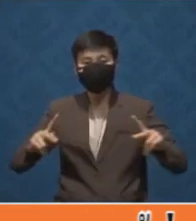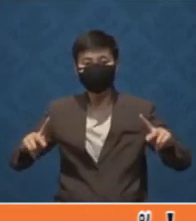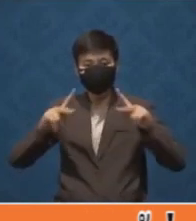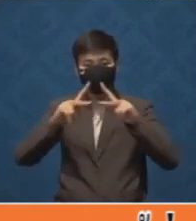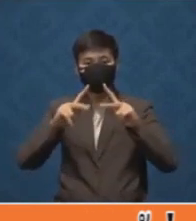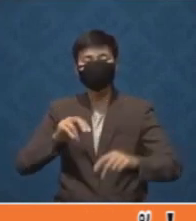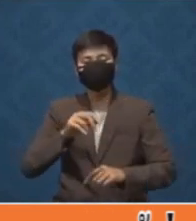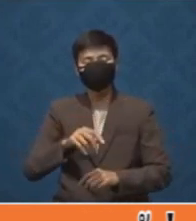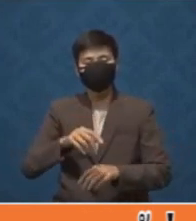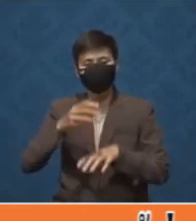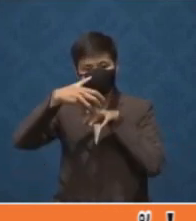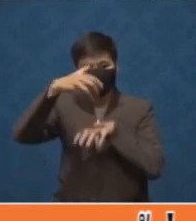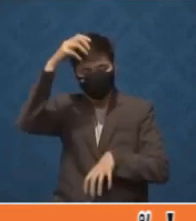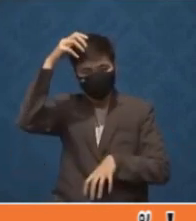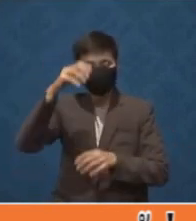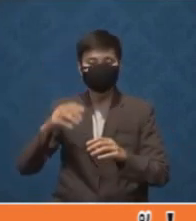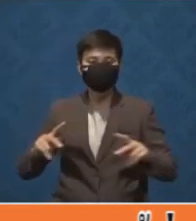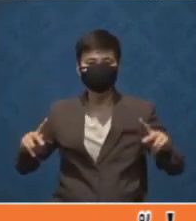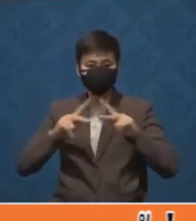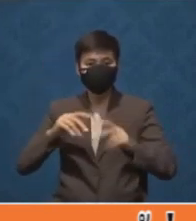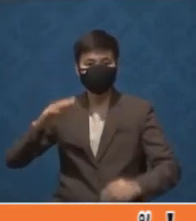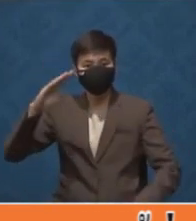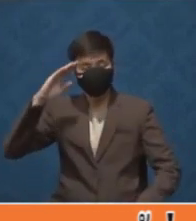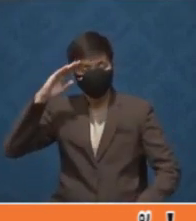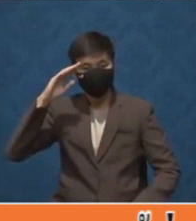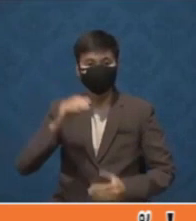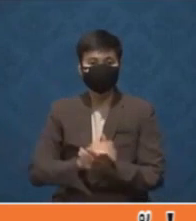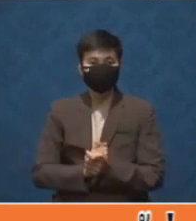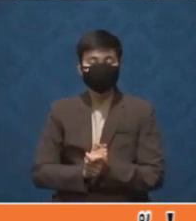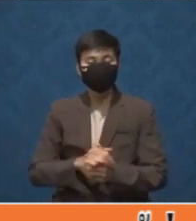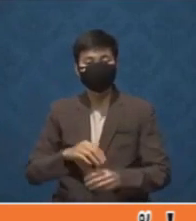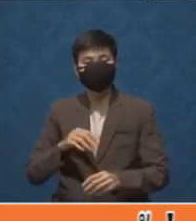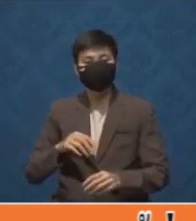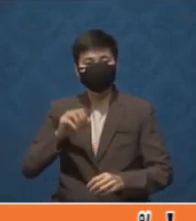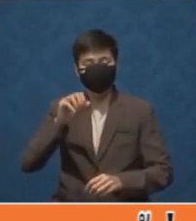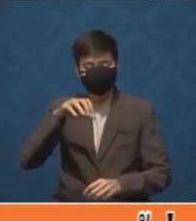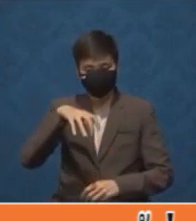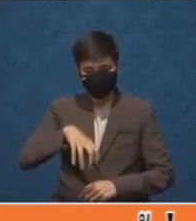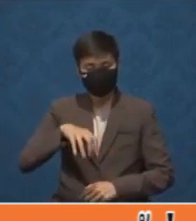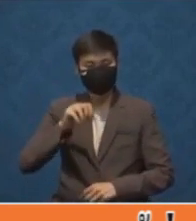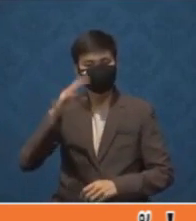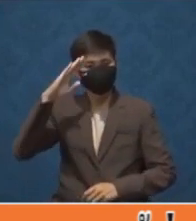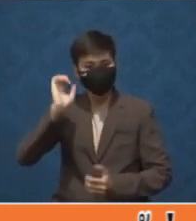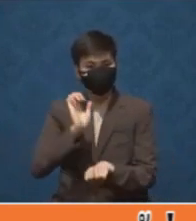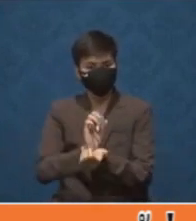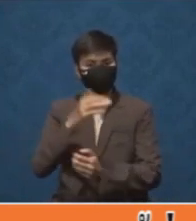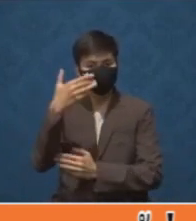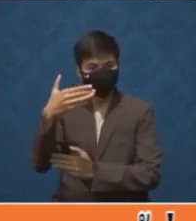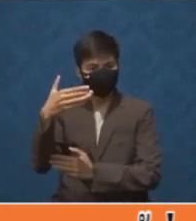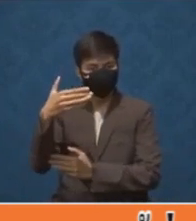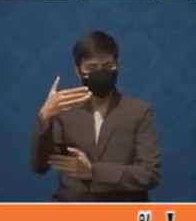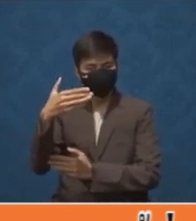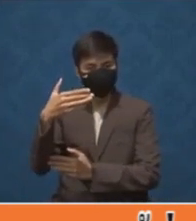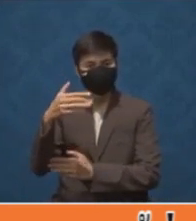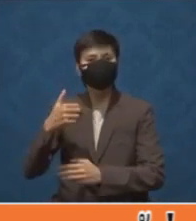าดไทยอัยการสูงสุดสำนักงานข่าวกรองแห่งชาติสำนักงานตำรวจแห่งชาติก็ให้ความเห็นมาตั้งแต่คราว